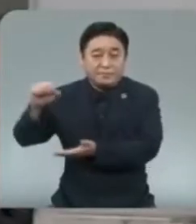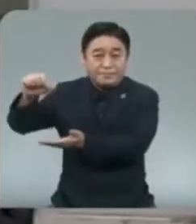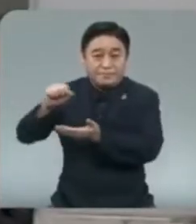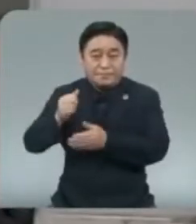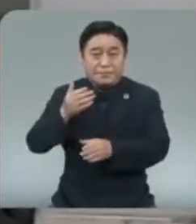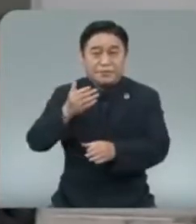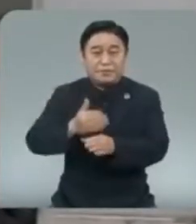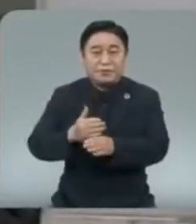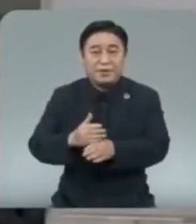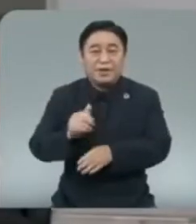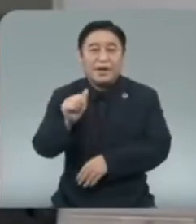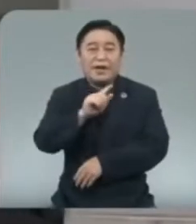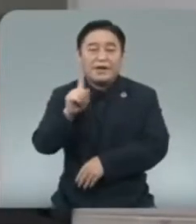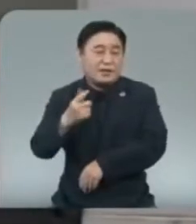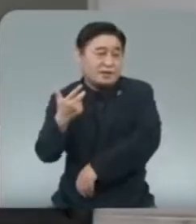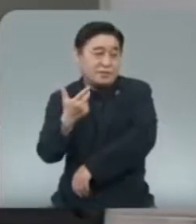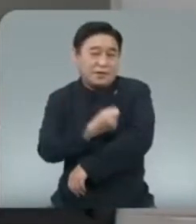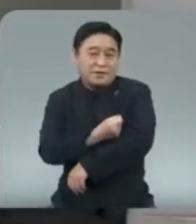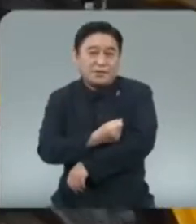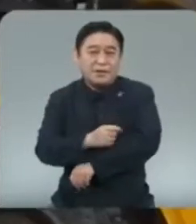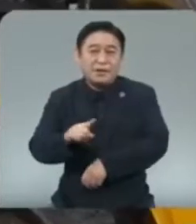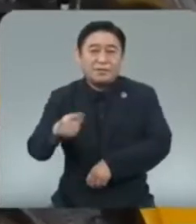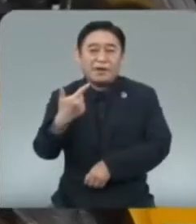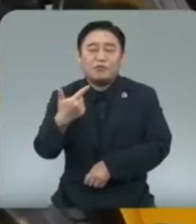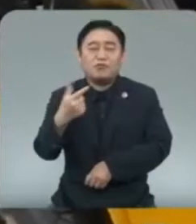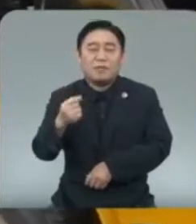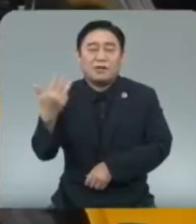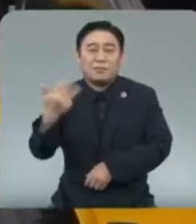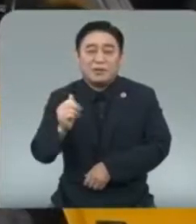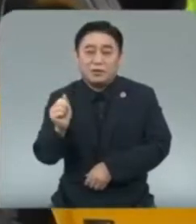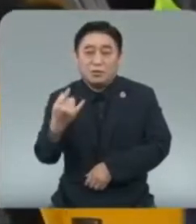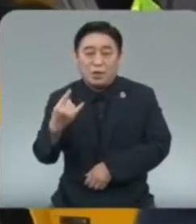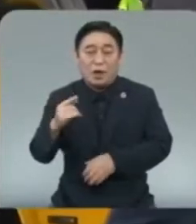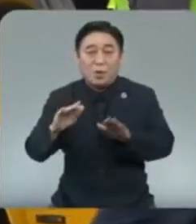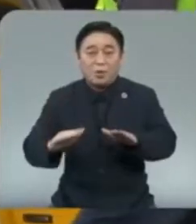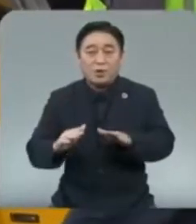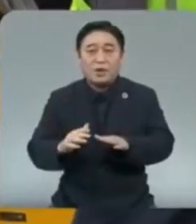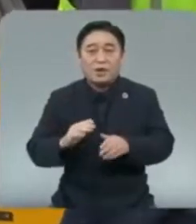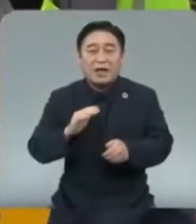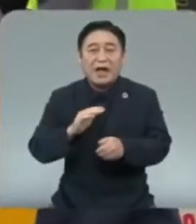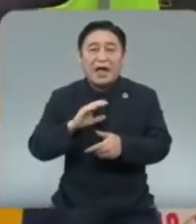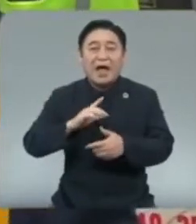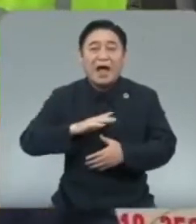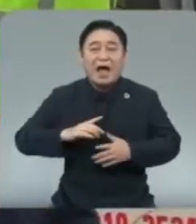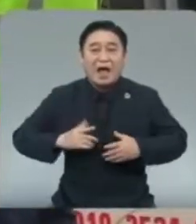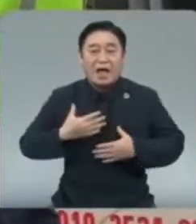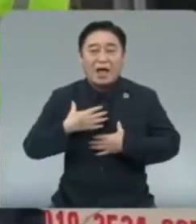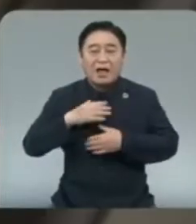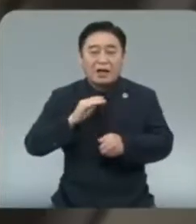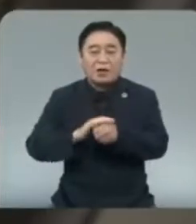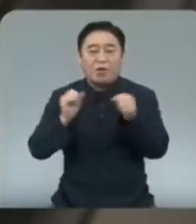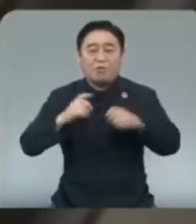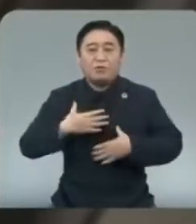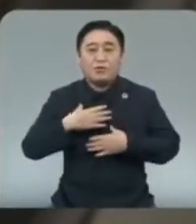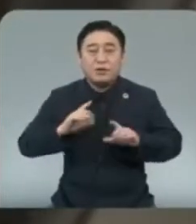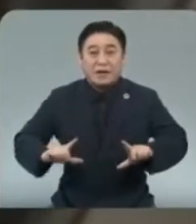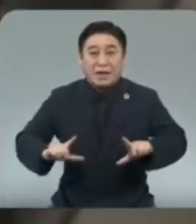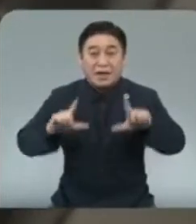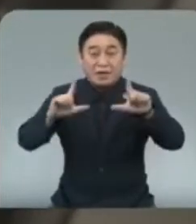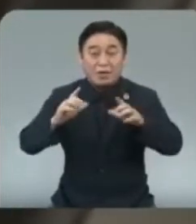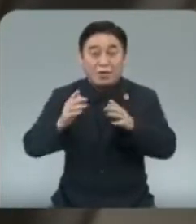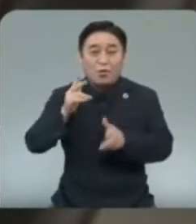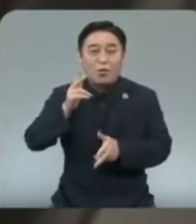있습니다. 아스트라제네카 백신 106만 8천 회분이 오늘 경북 안동 공장에서 출하됐고